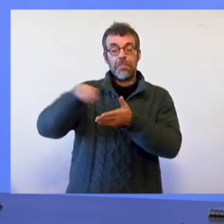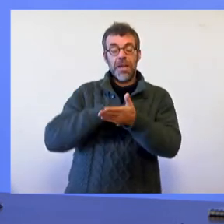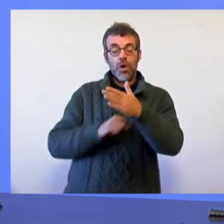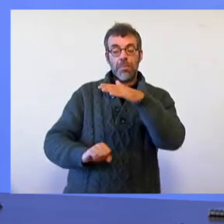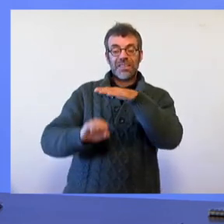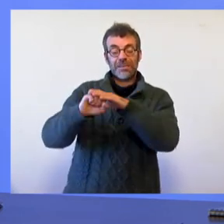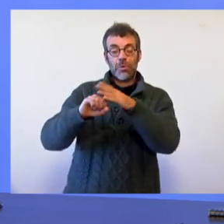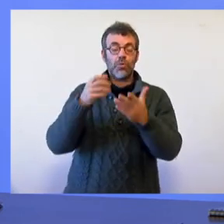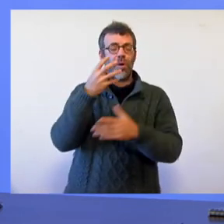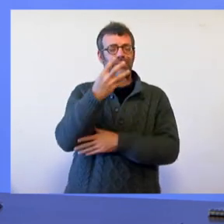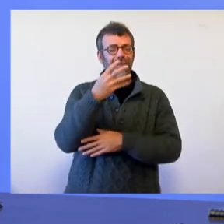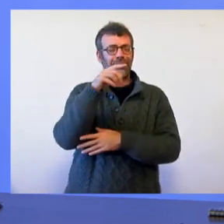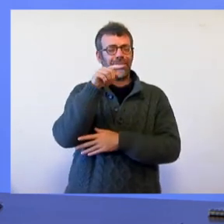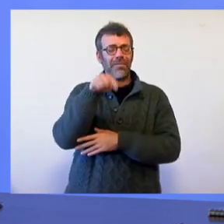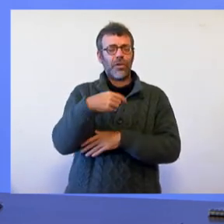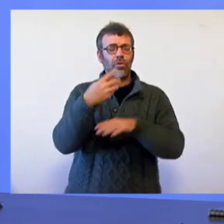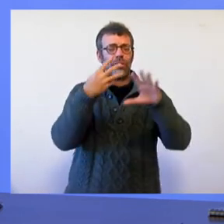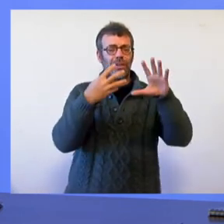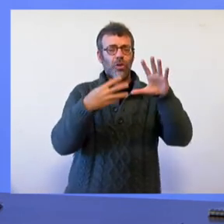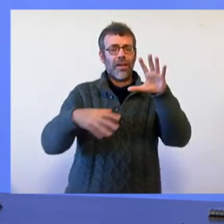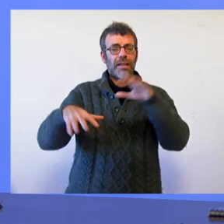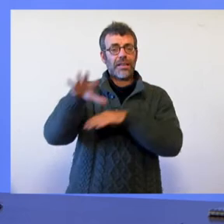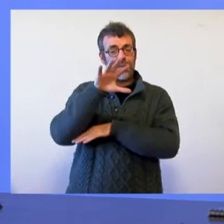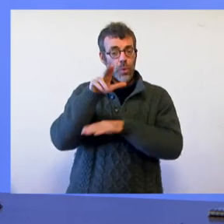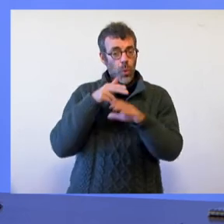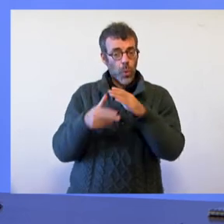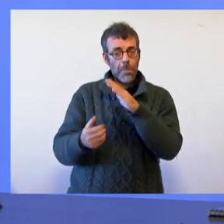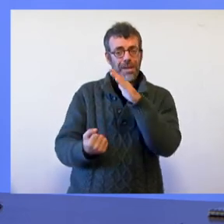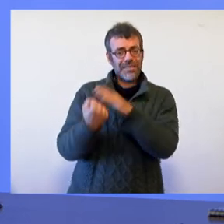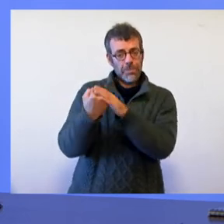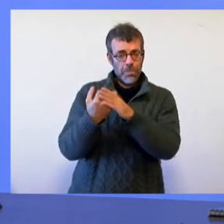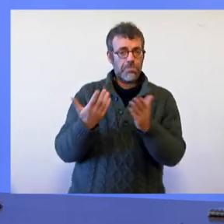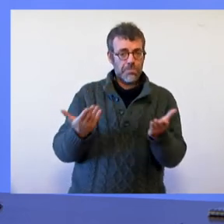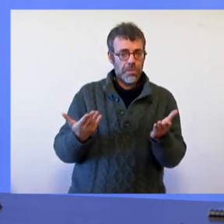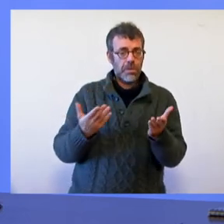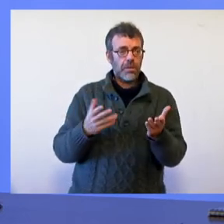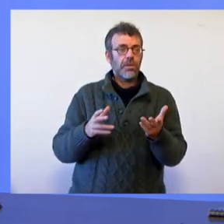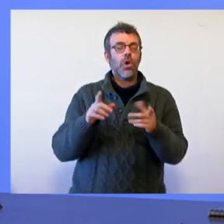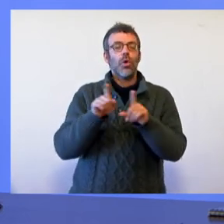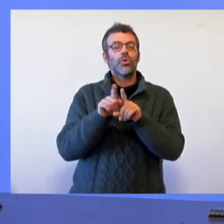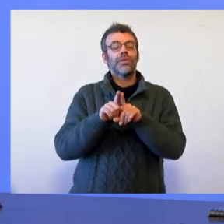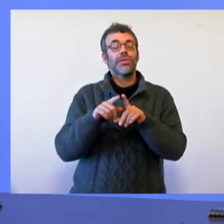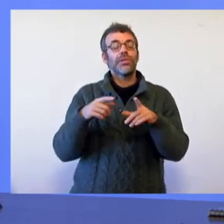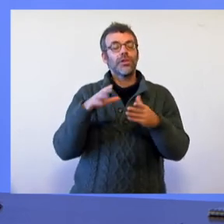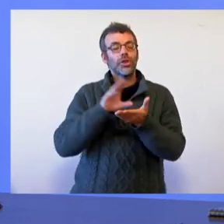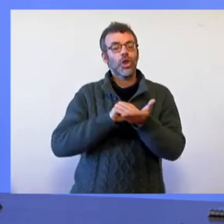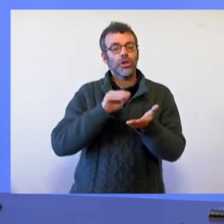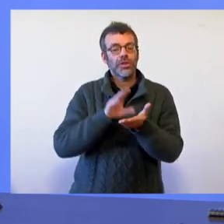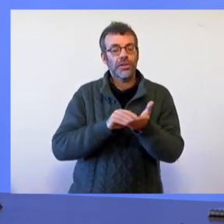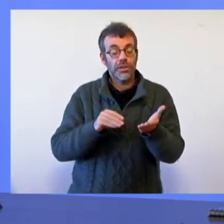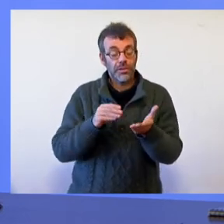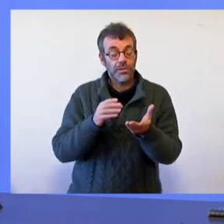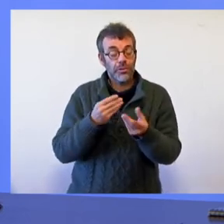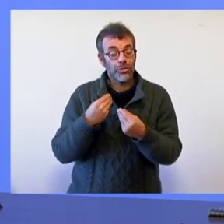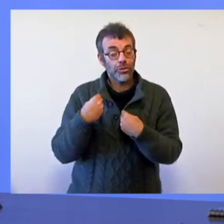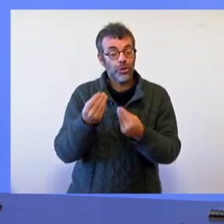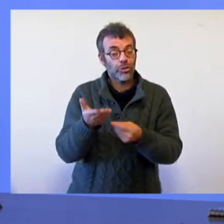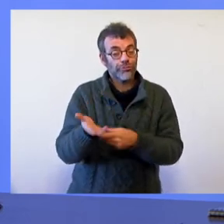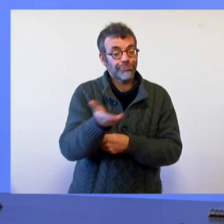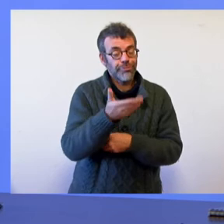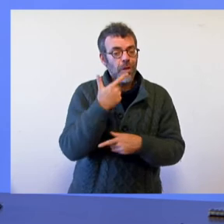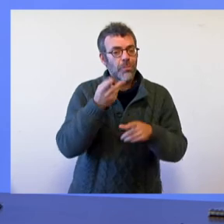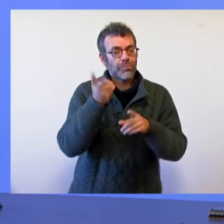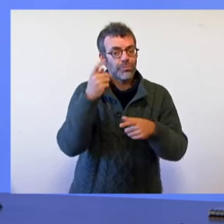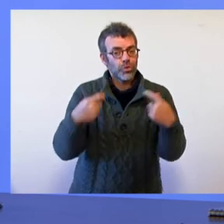4,95 €. Donc je rappelle également qu'on a facilité l'accès à la cantine par une souplesse, par la possibilité de modifier les